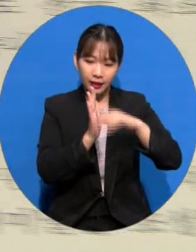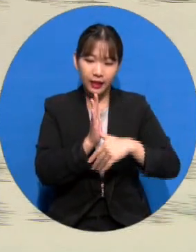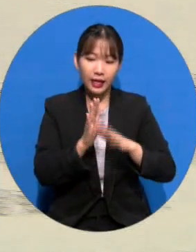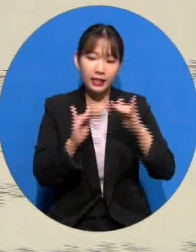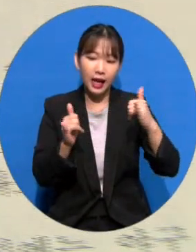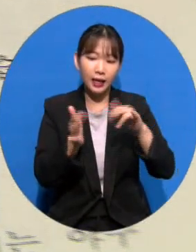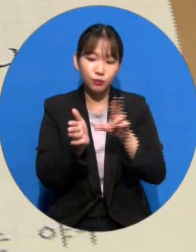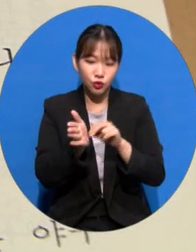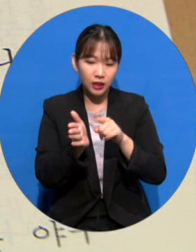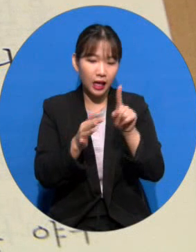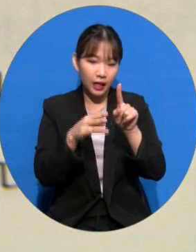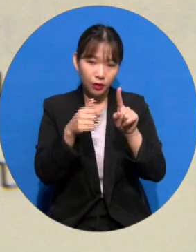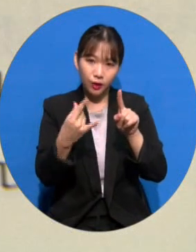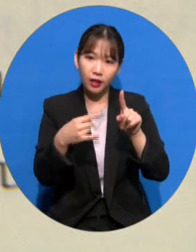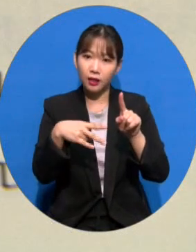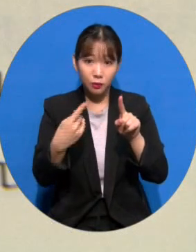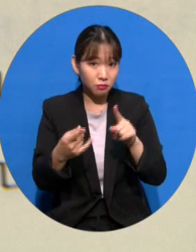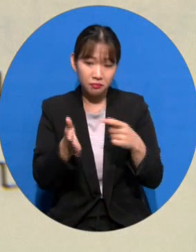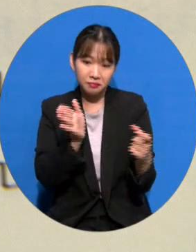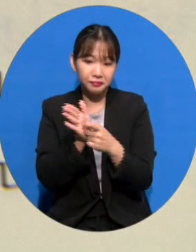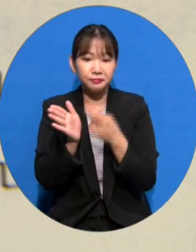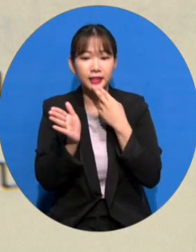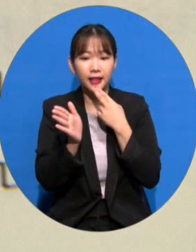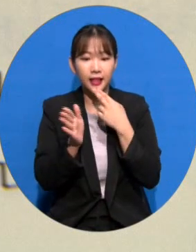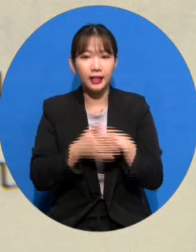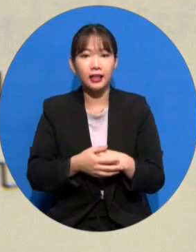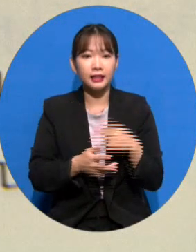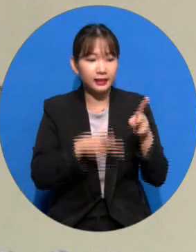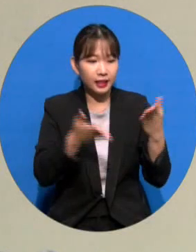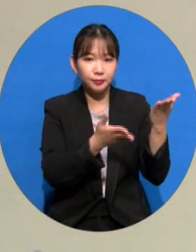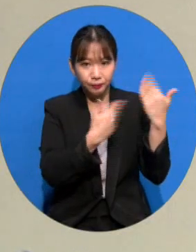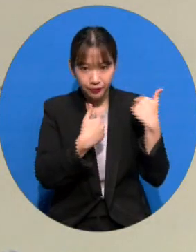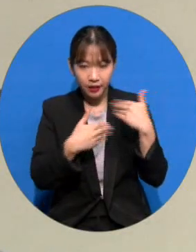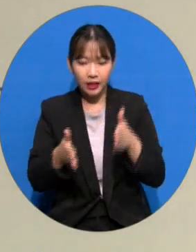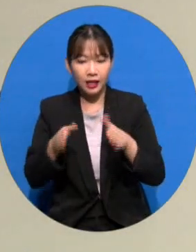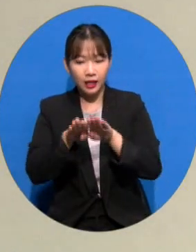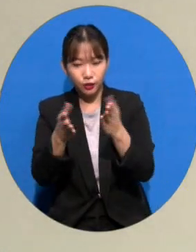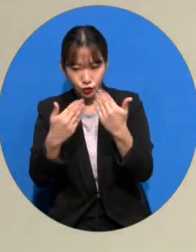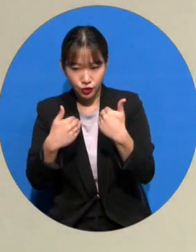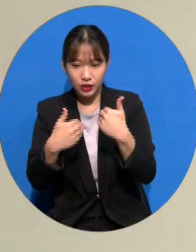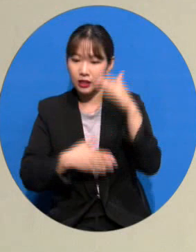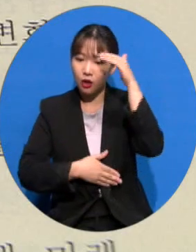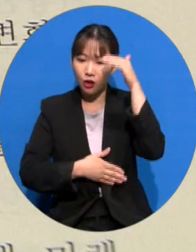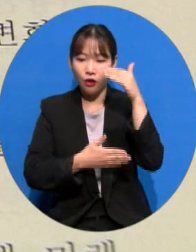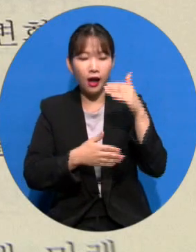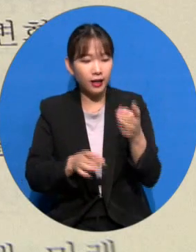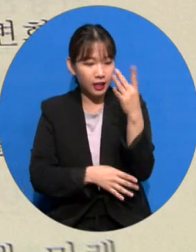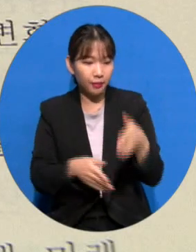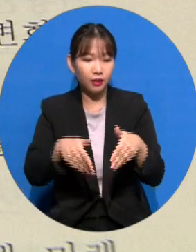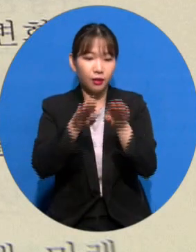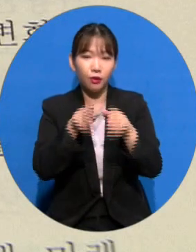인구 문제는 단 한 차례도 등장하지 않았습니다. 산업 유치, 기관 유치, 관광 기반